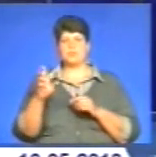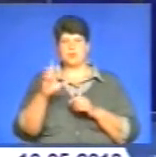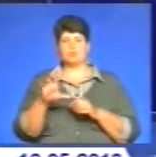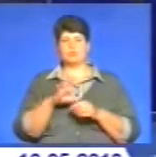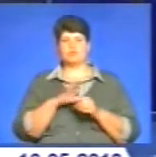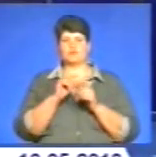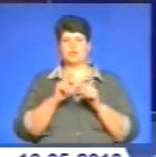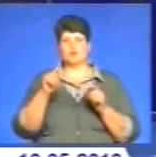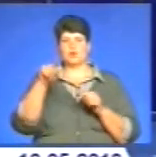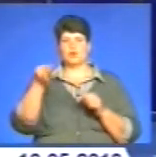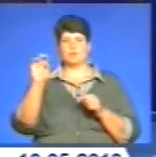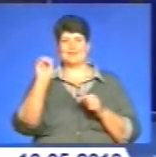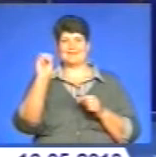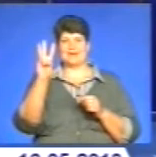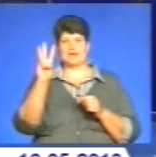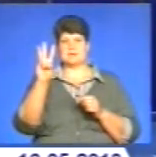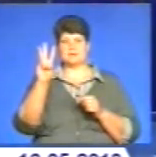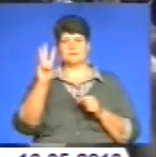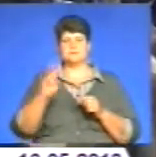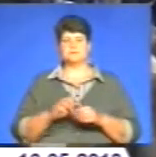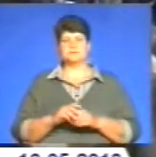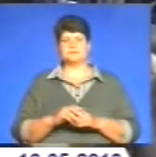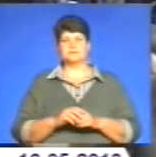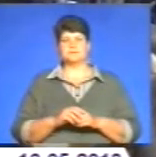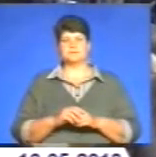номер 13 про це дивимось далі